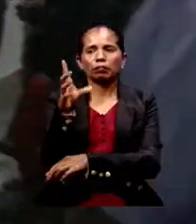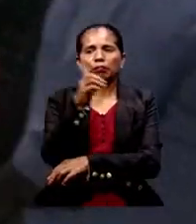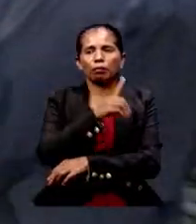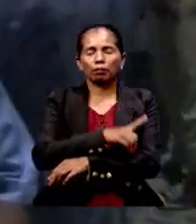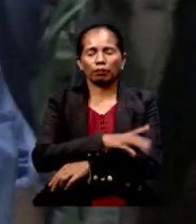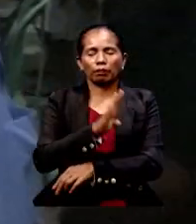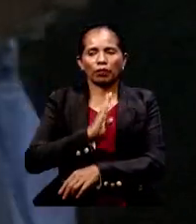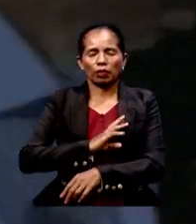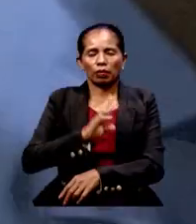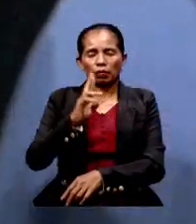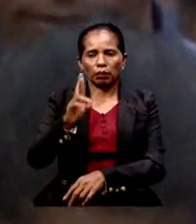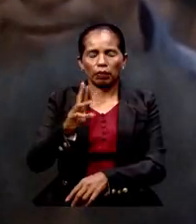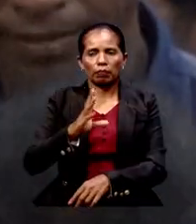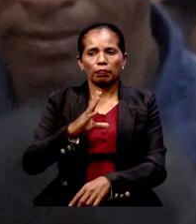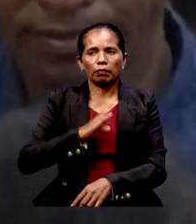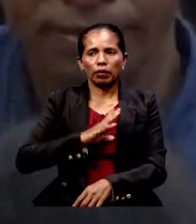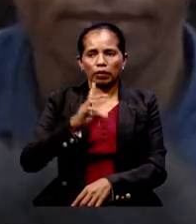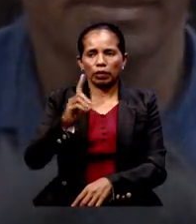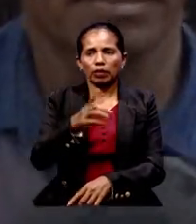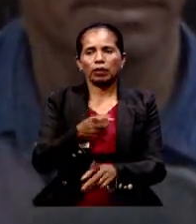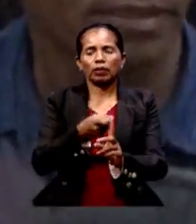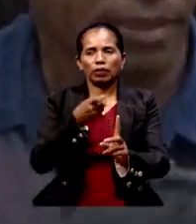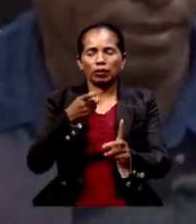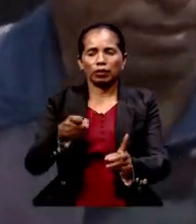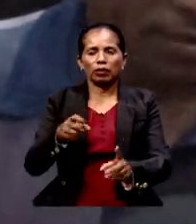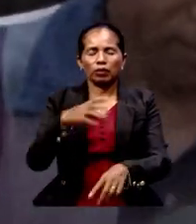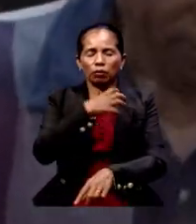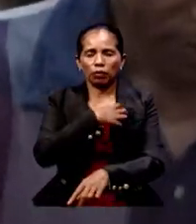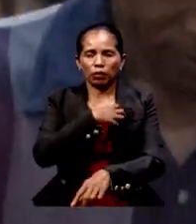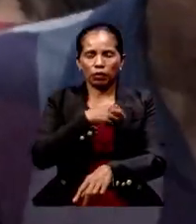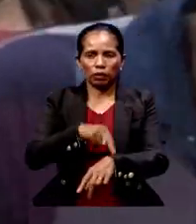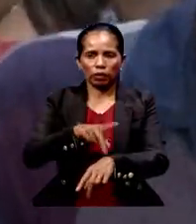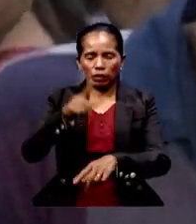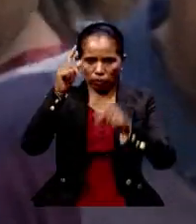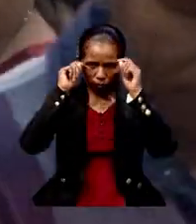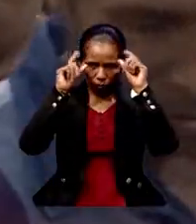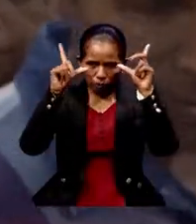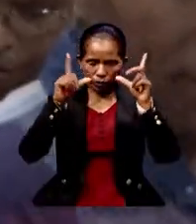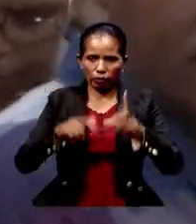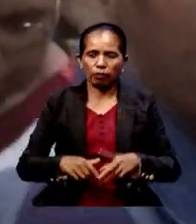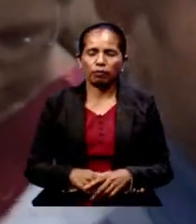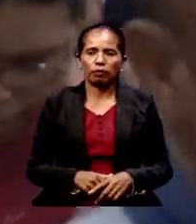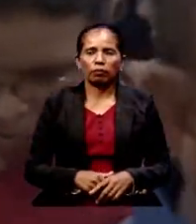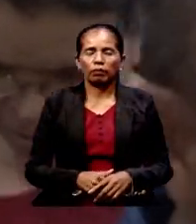Bairo Bidau Masaur, Nohetan Siguransa Masimu Husi Polisia Nasional Timor Leste. David Arauzu, Rafael dos Reis, ZMN.